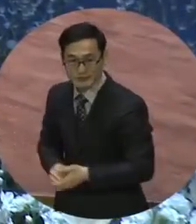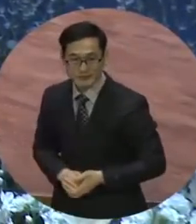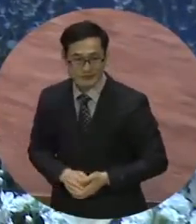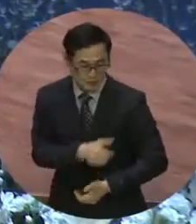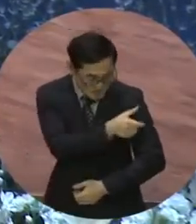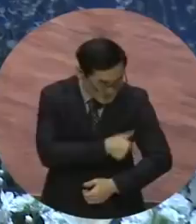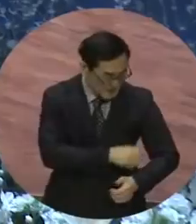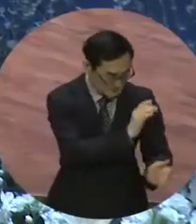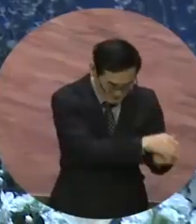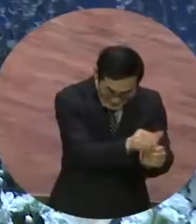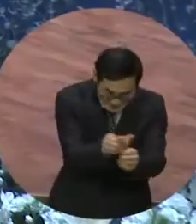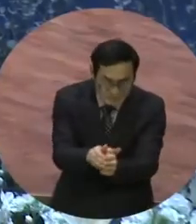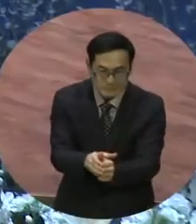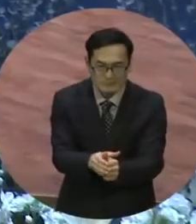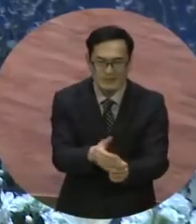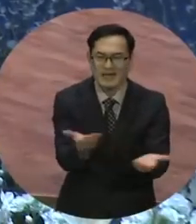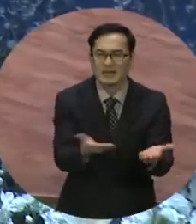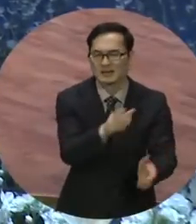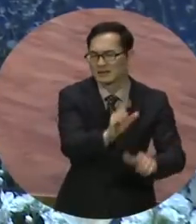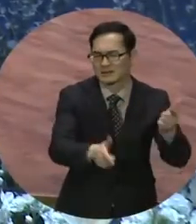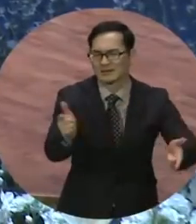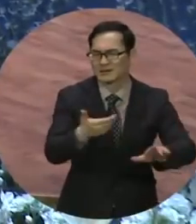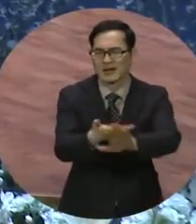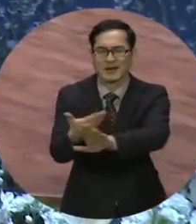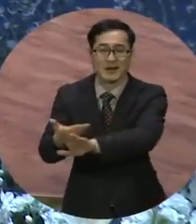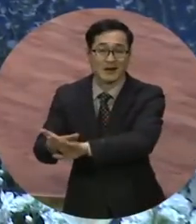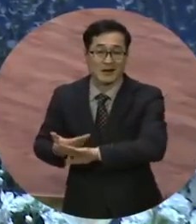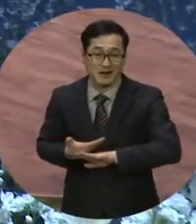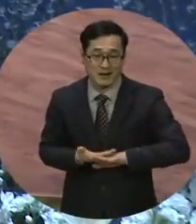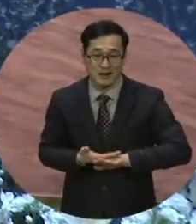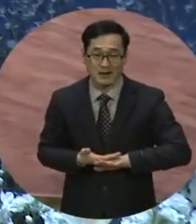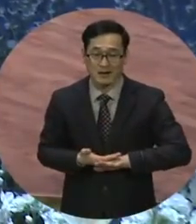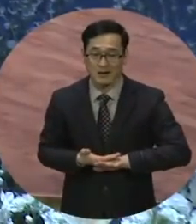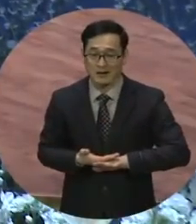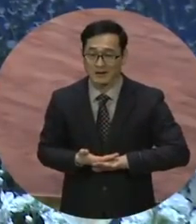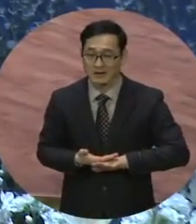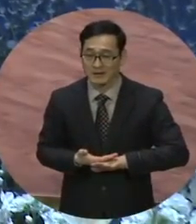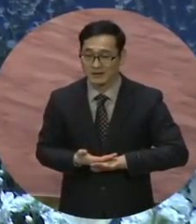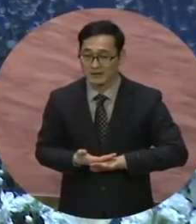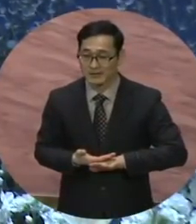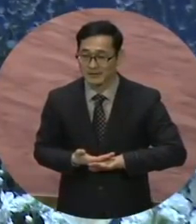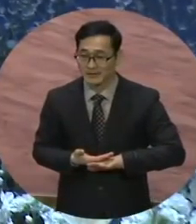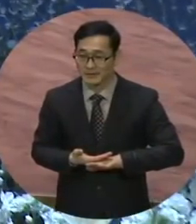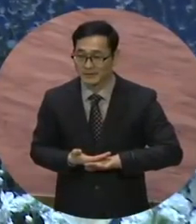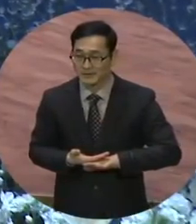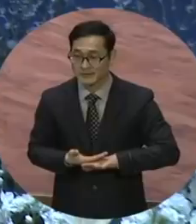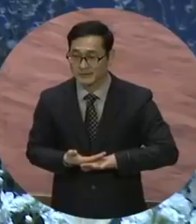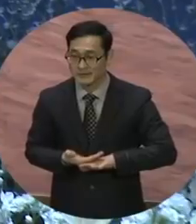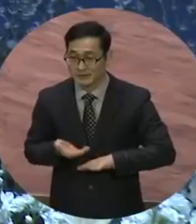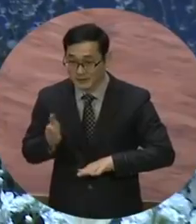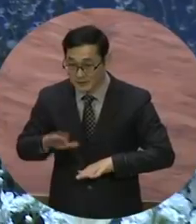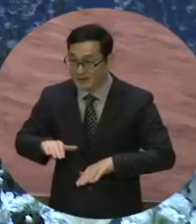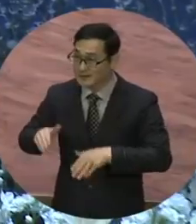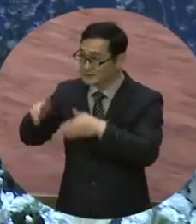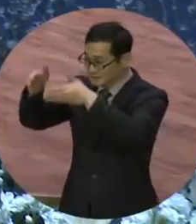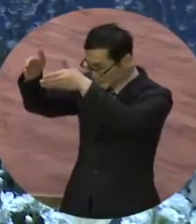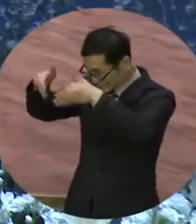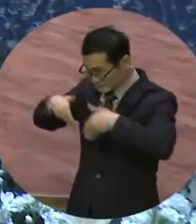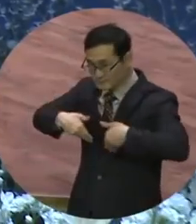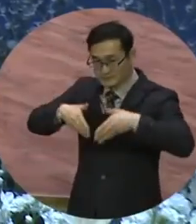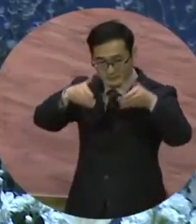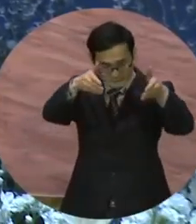다 있듯이 중요한 것은요. 여러분 개개인의 종말이 옵니다. 개인의